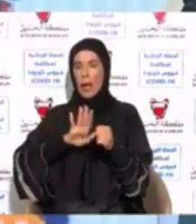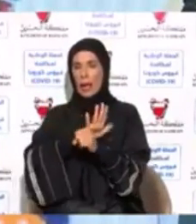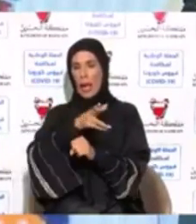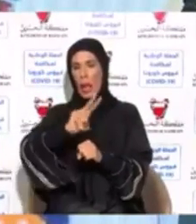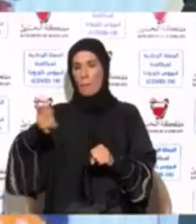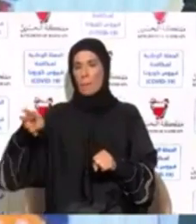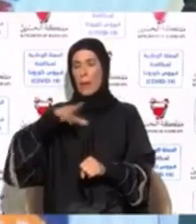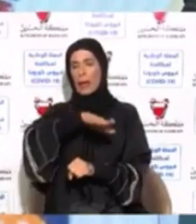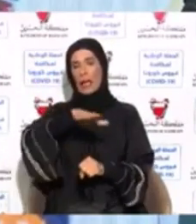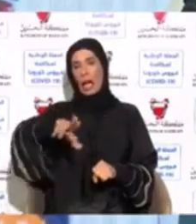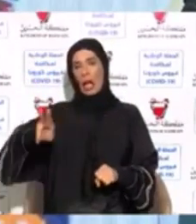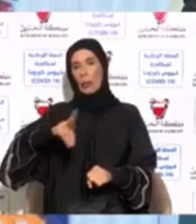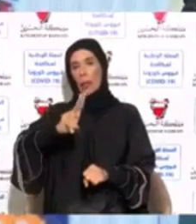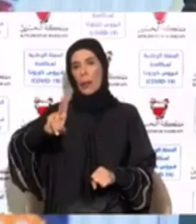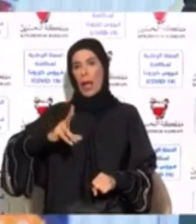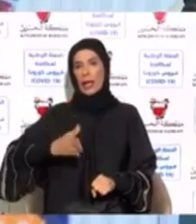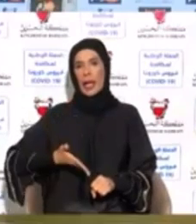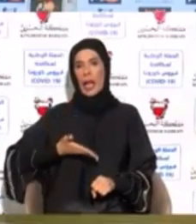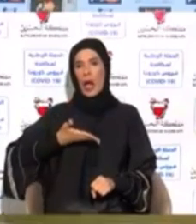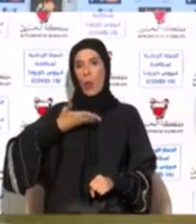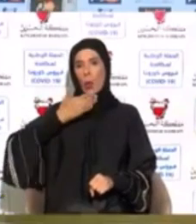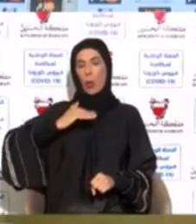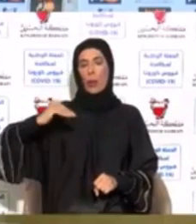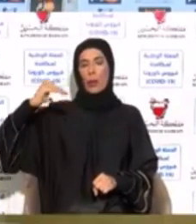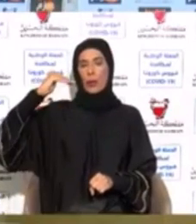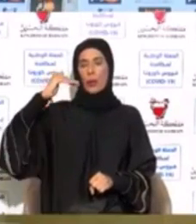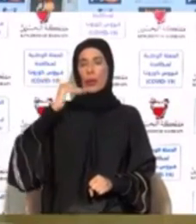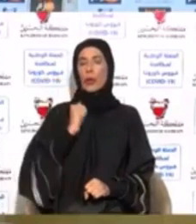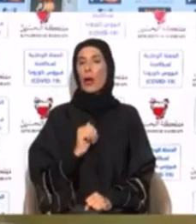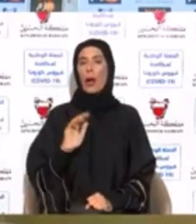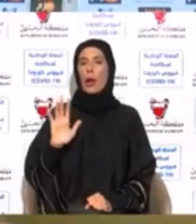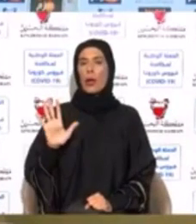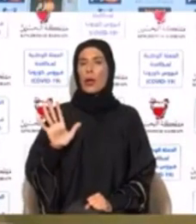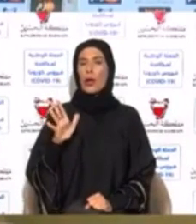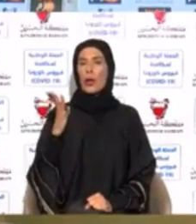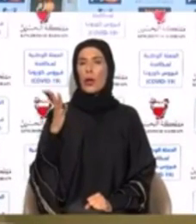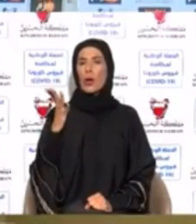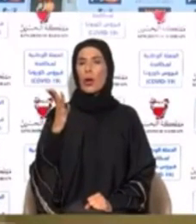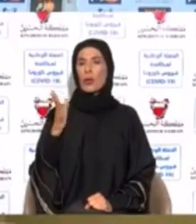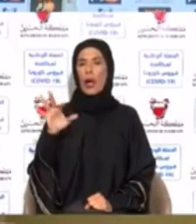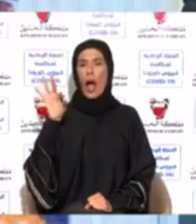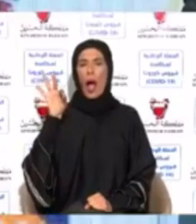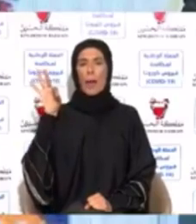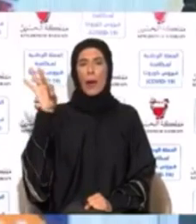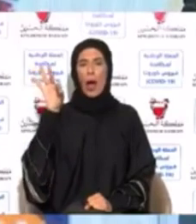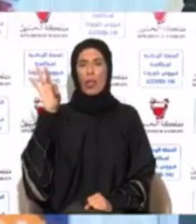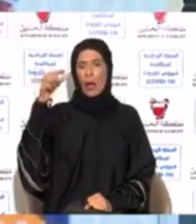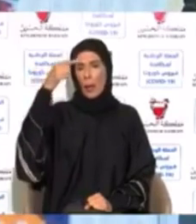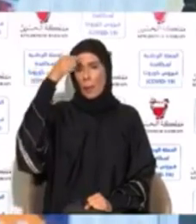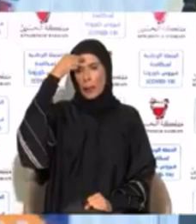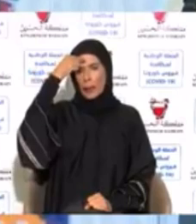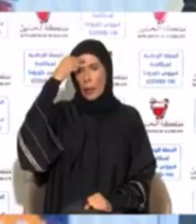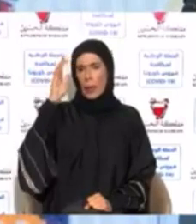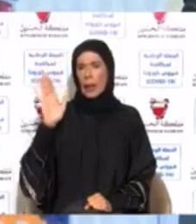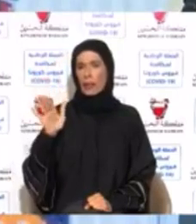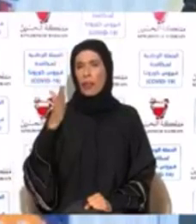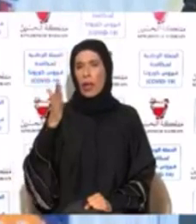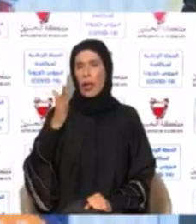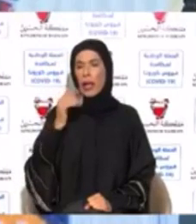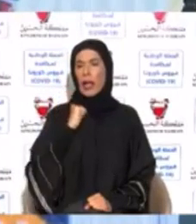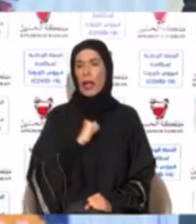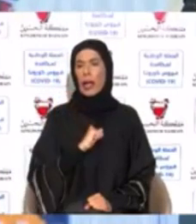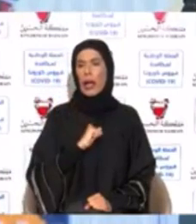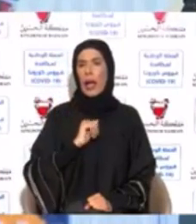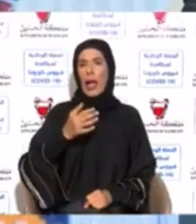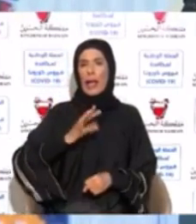تختلف عنها عند الكبار، هل هذا صحيح؟ والشق الثاني، ما هي أهم الأعراض التي تقودنا إلى معرفة إصابة